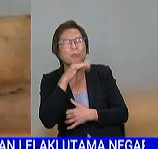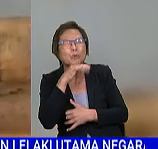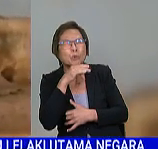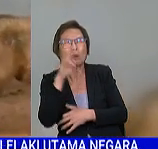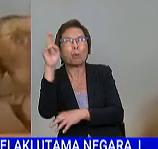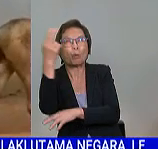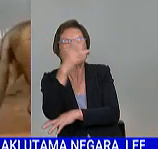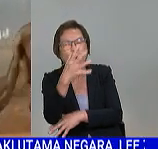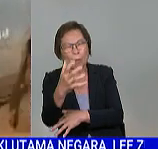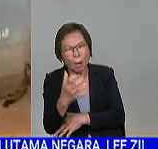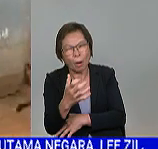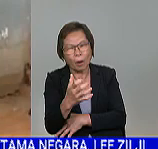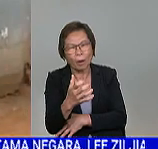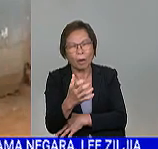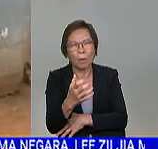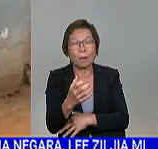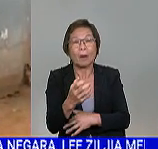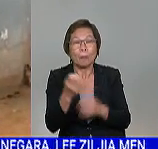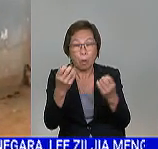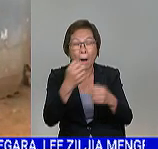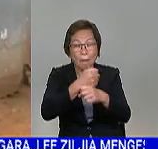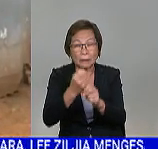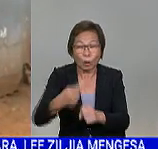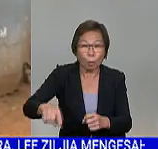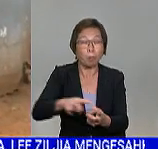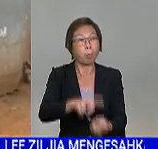hutan dan ia membuat ramai kagum serta